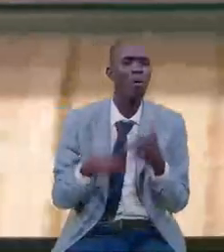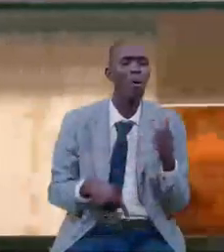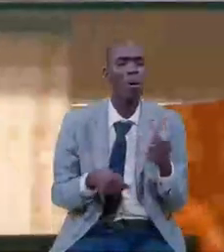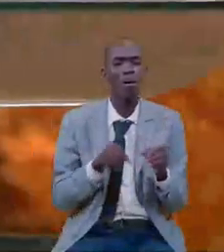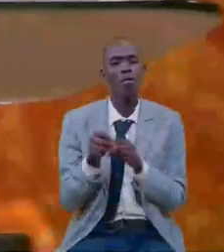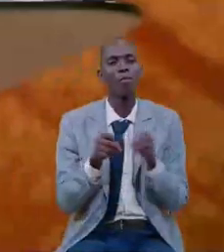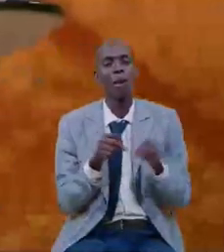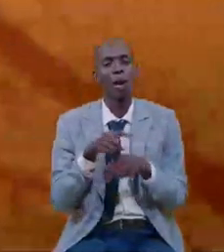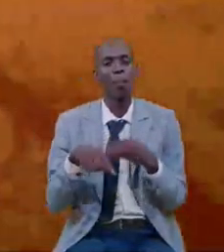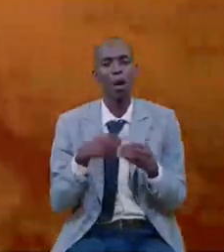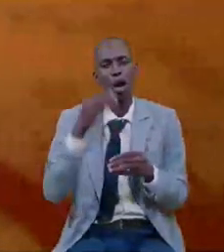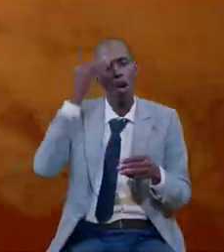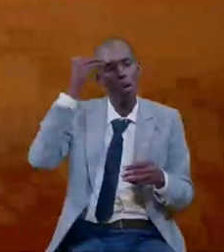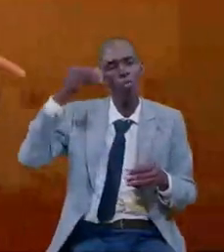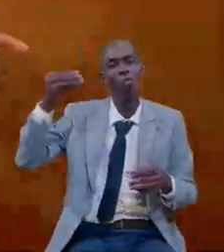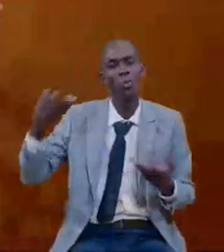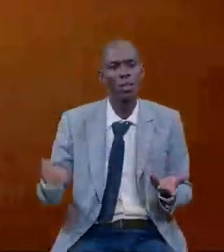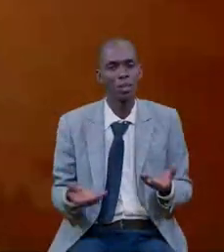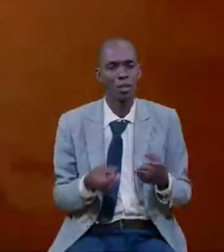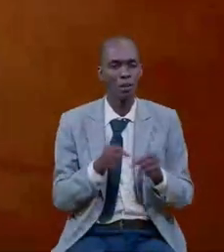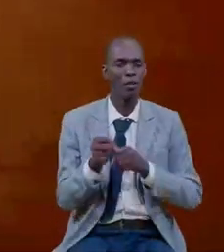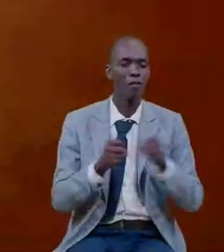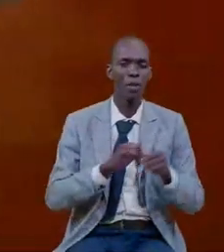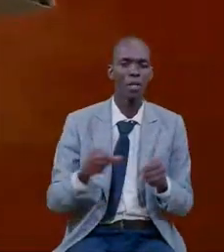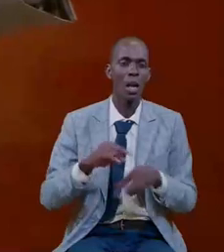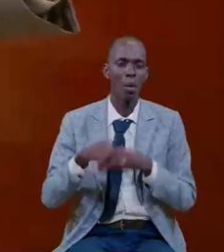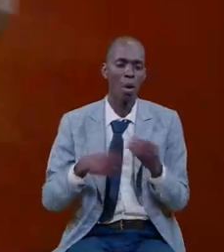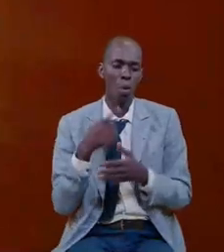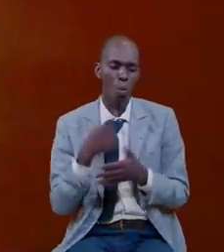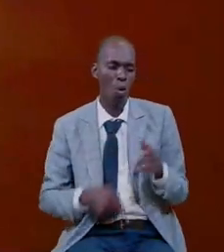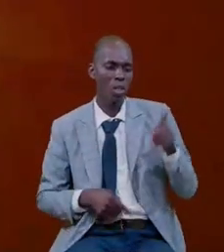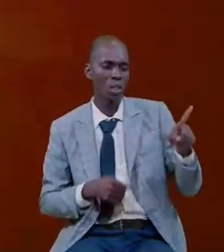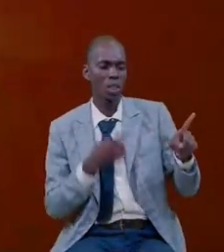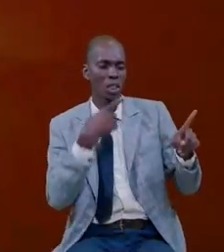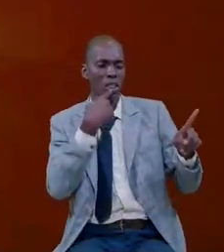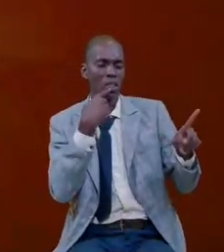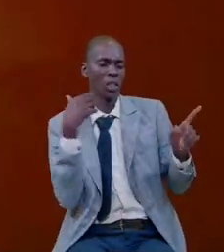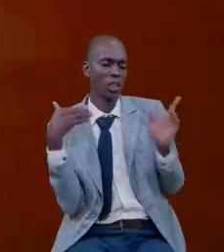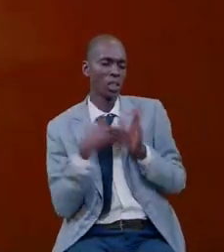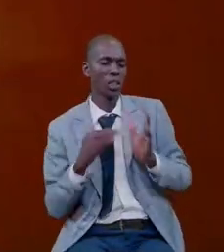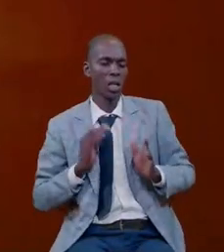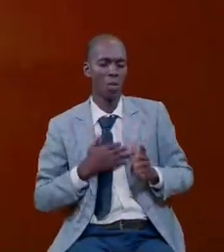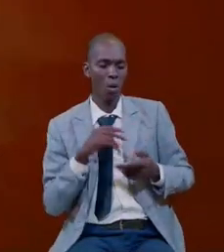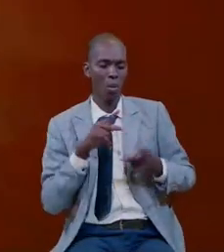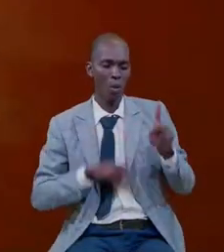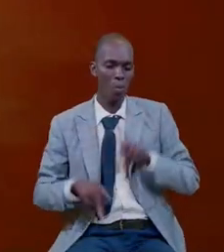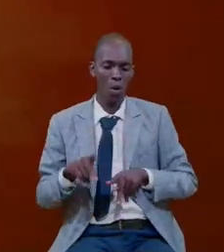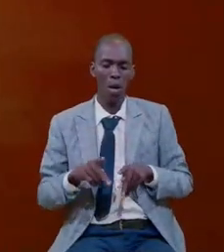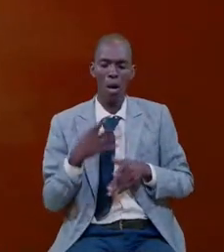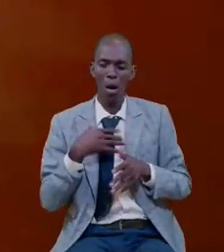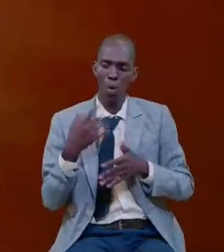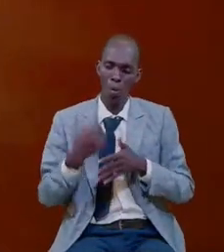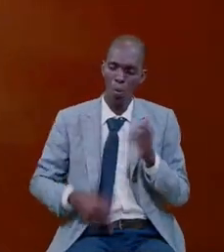Ils se battent au sujet de l'opinion que ce qu'il a dit contre notre pasteur, nos gens, et ce qu'il